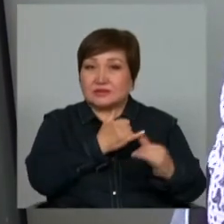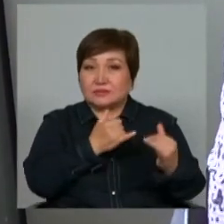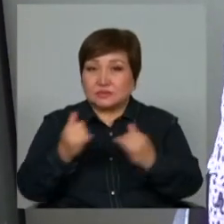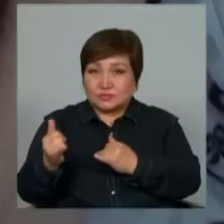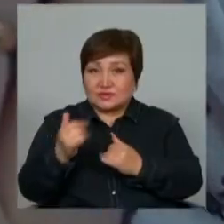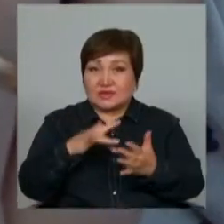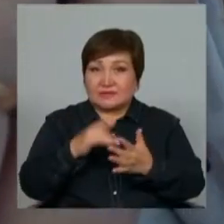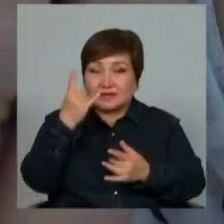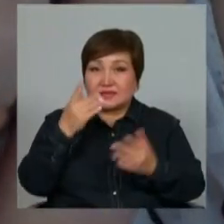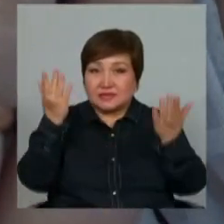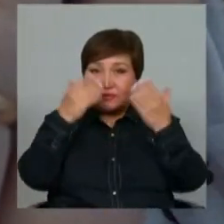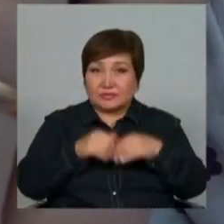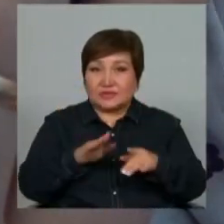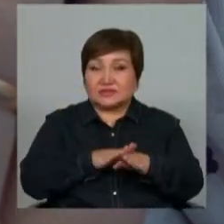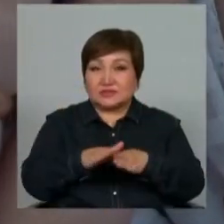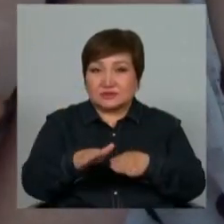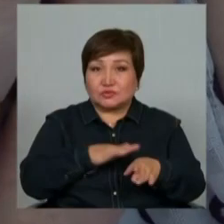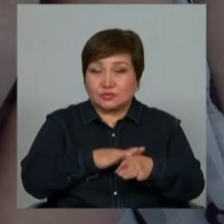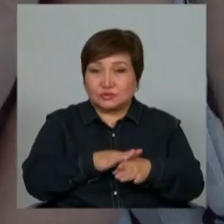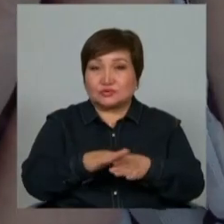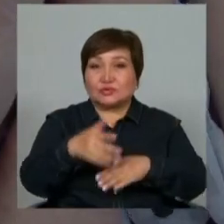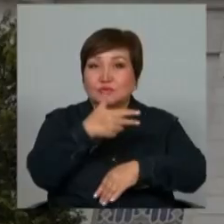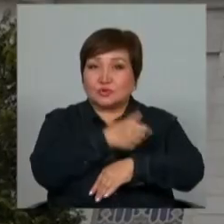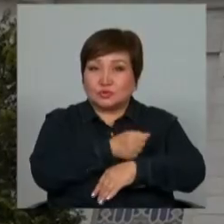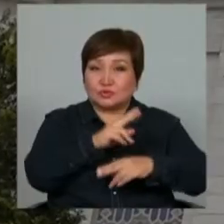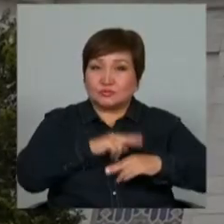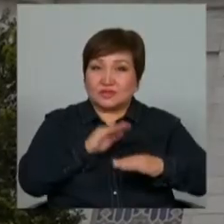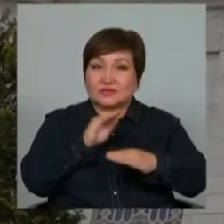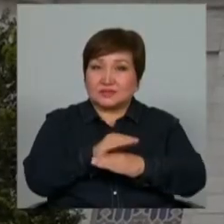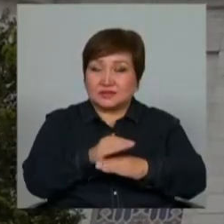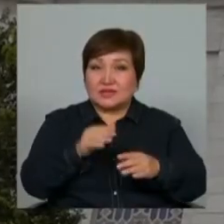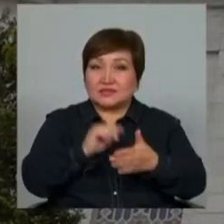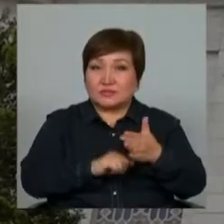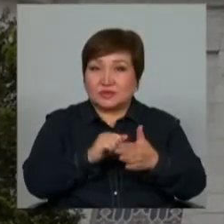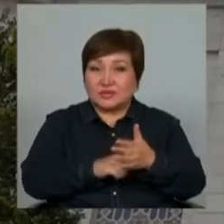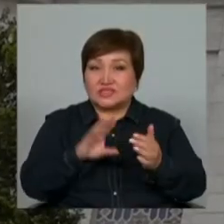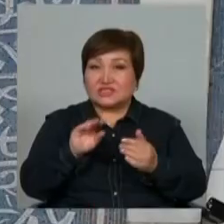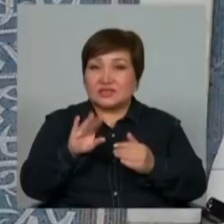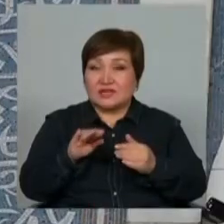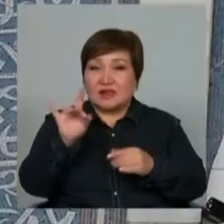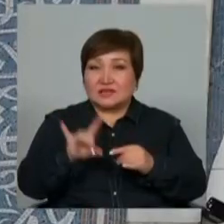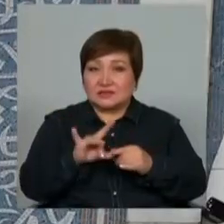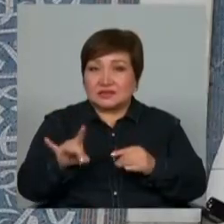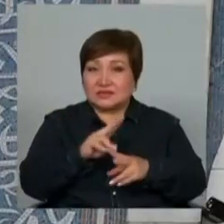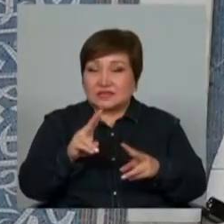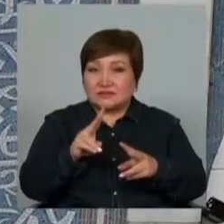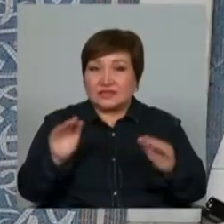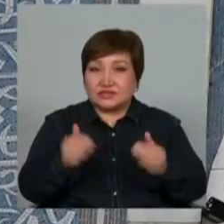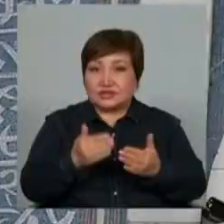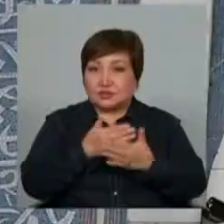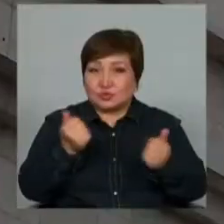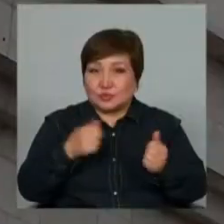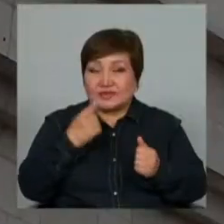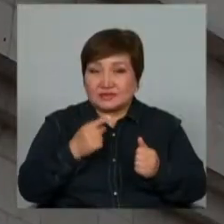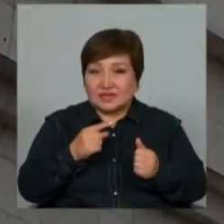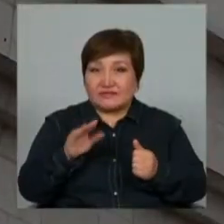жаппай иммундау жұмысына белсене қатысуға шақырады. Себебі шариғатта екпе алуға қатысты ешқандай шектеу қоймайды, дейді теолог маман.